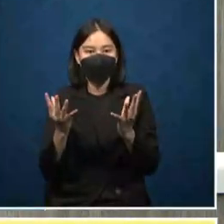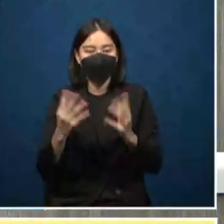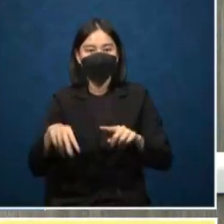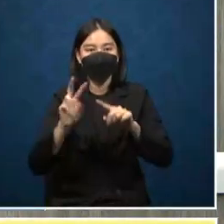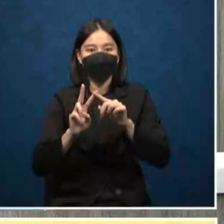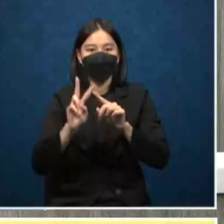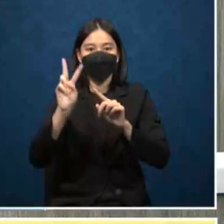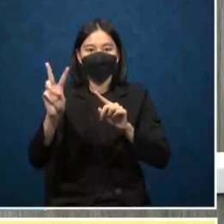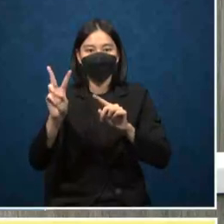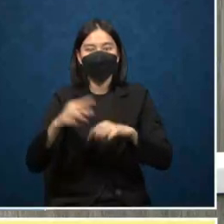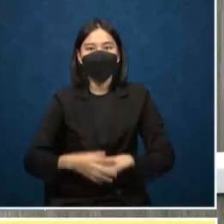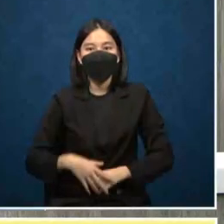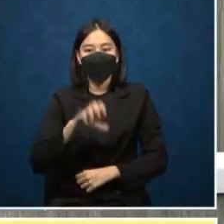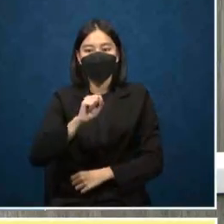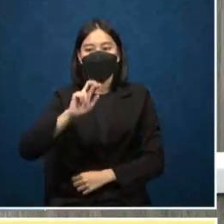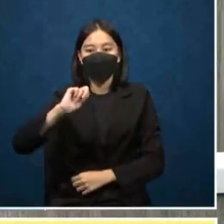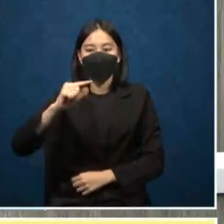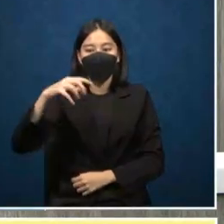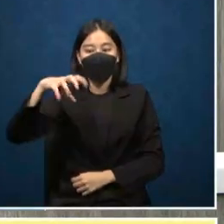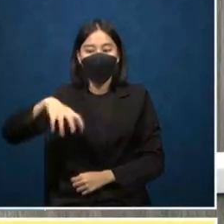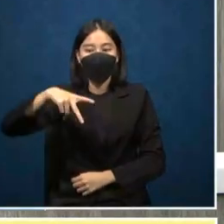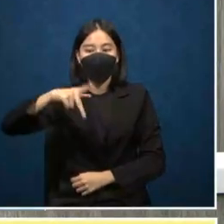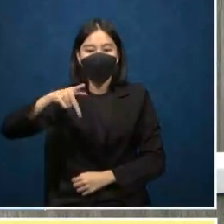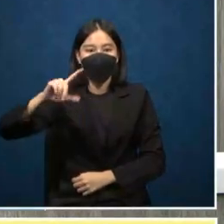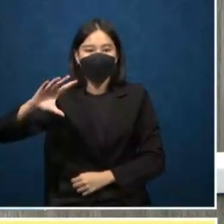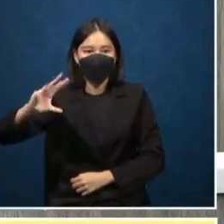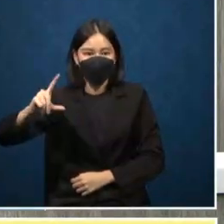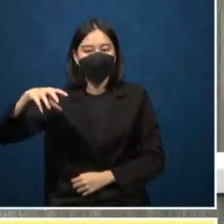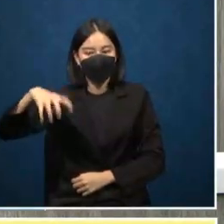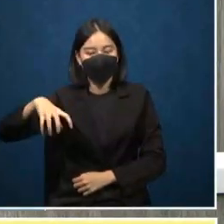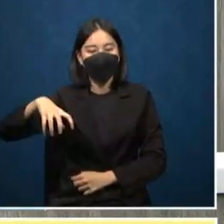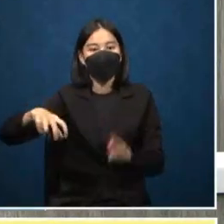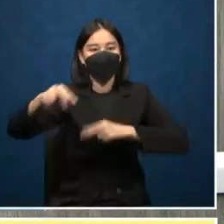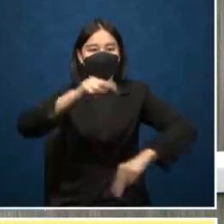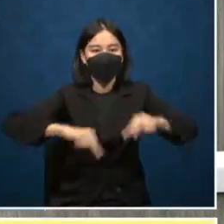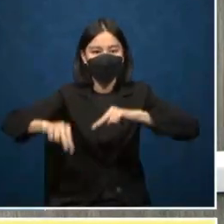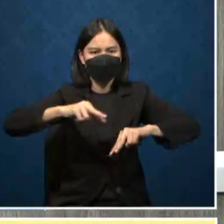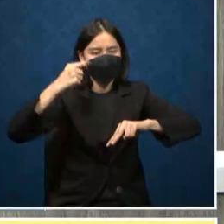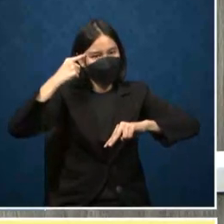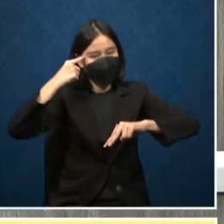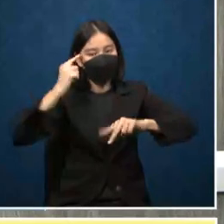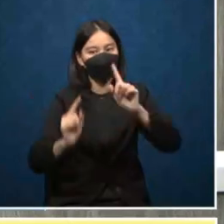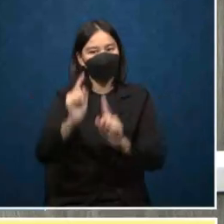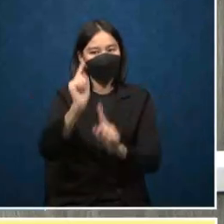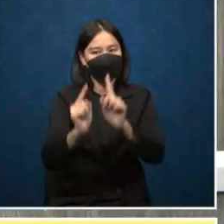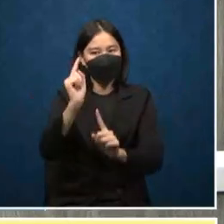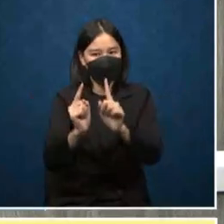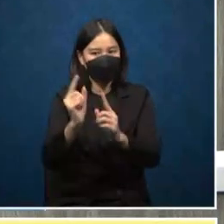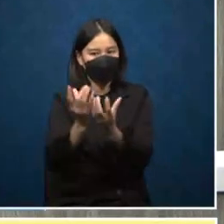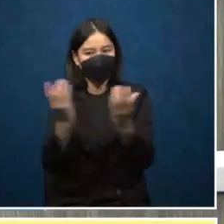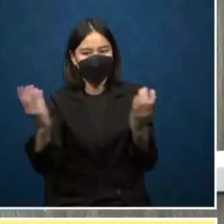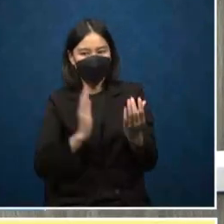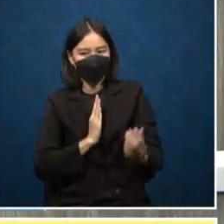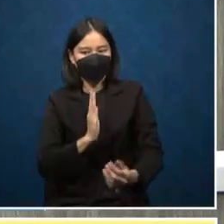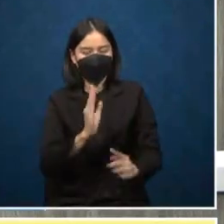ที่2สำนักงานปปช.ควรต้องตรวจสอบและทบทวนการประเมินคุณธรรมและความโป